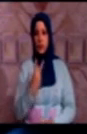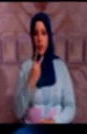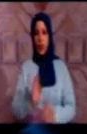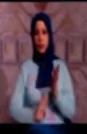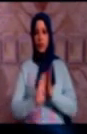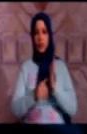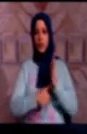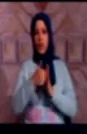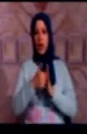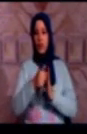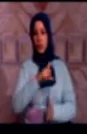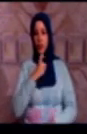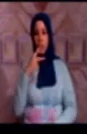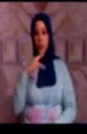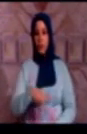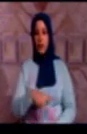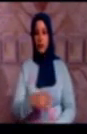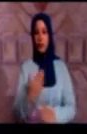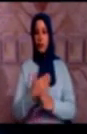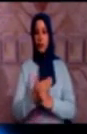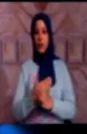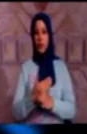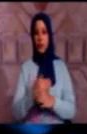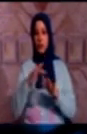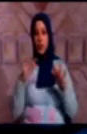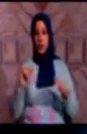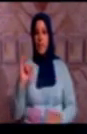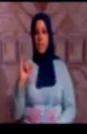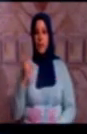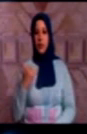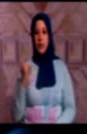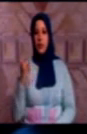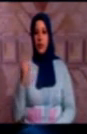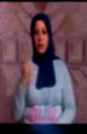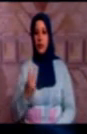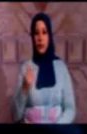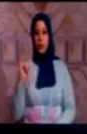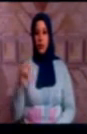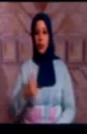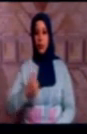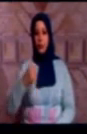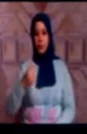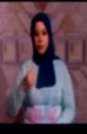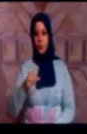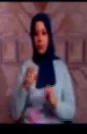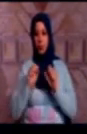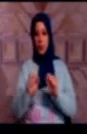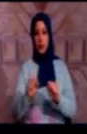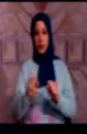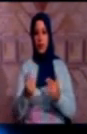المعدل الطبيعي بسبب فعل ظاهره المنيو اللي بتاثر علينا خلال هذا العام وكمان ظاهره الاحتباس الحراري والطائرات المناخيه